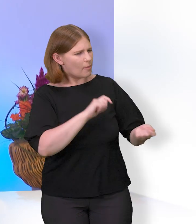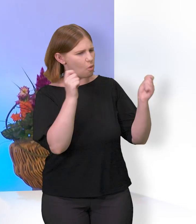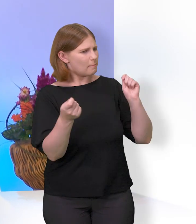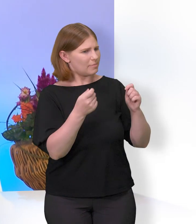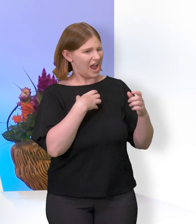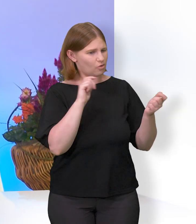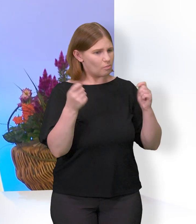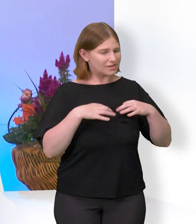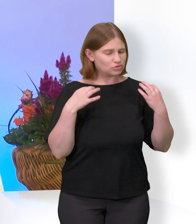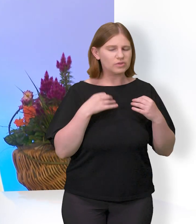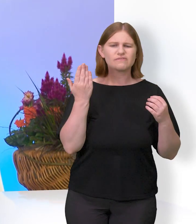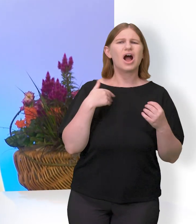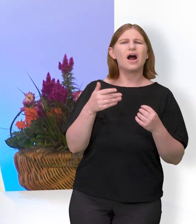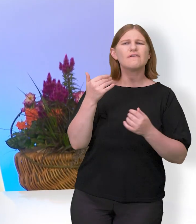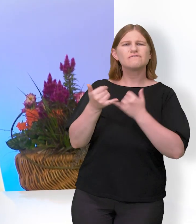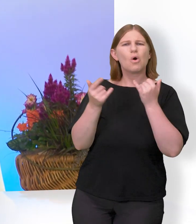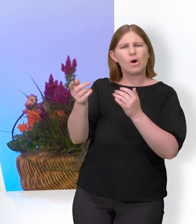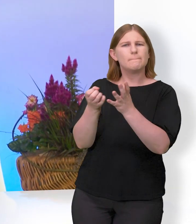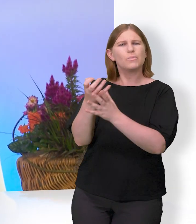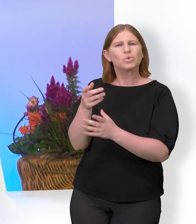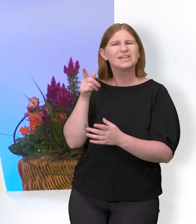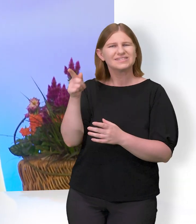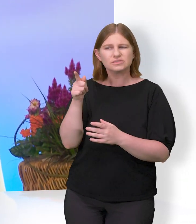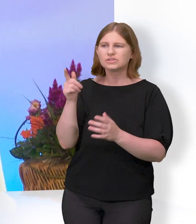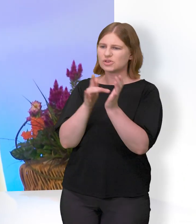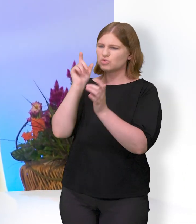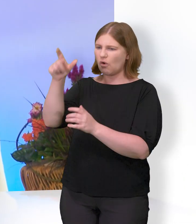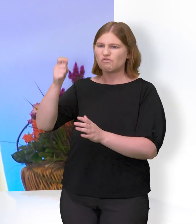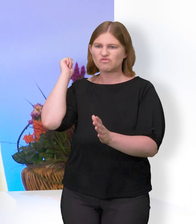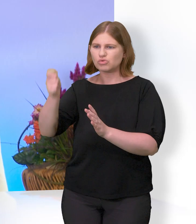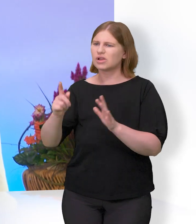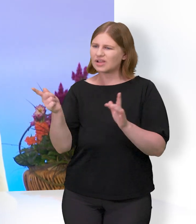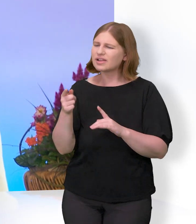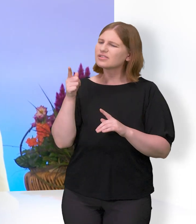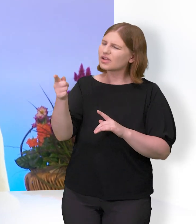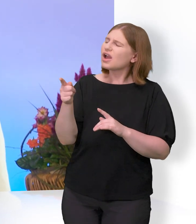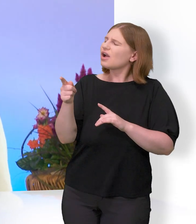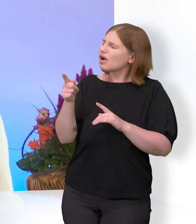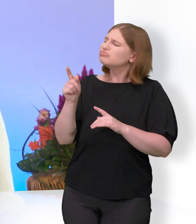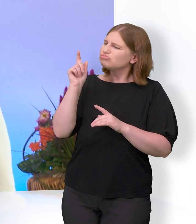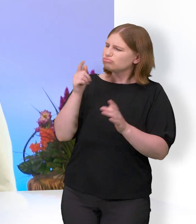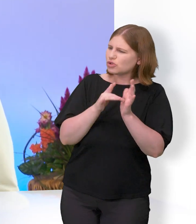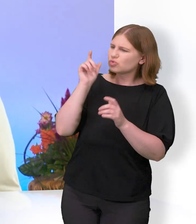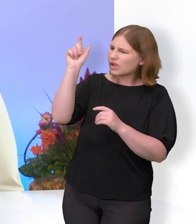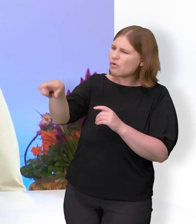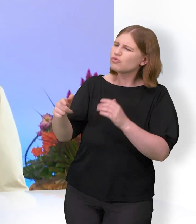Brunnen, die er nicht verurteilt hat und der er einen neuen Wert gegeben hat.